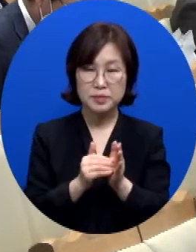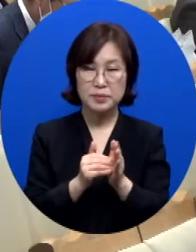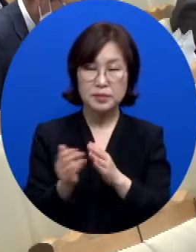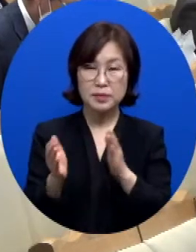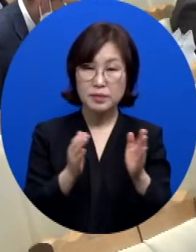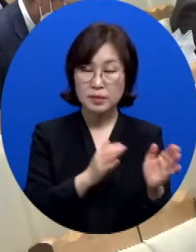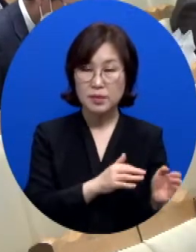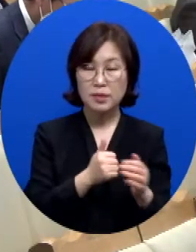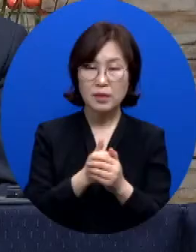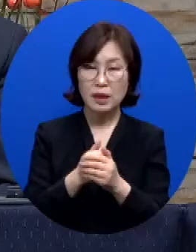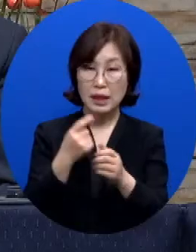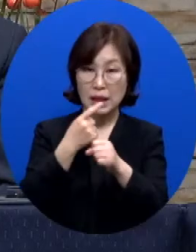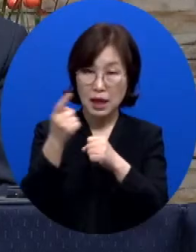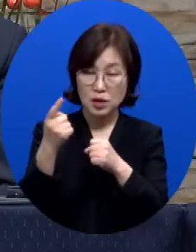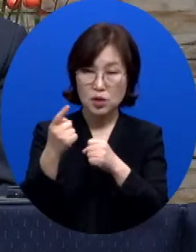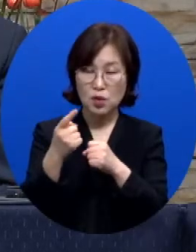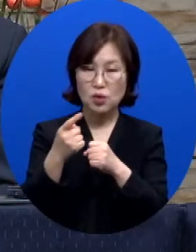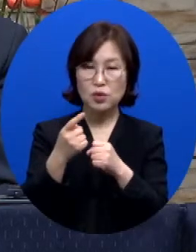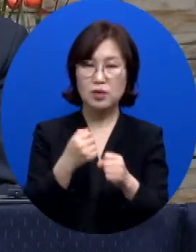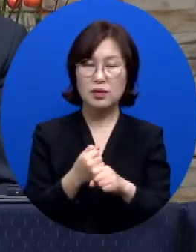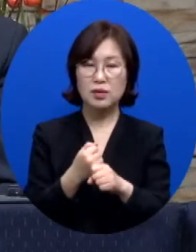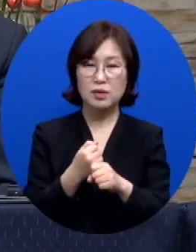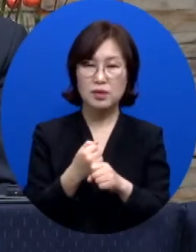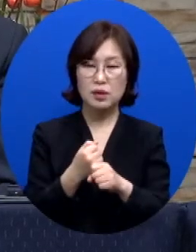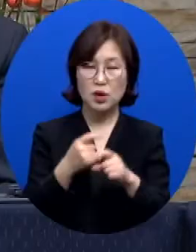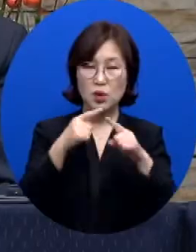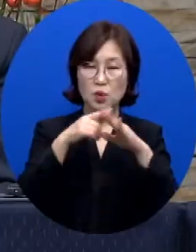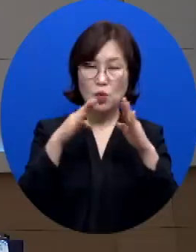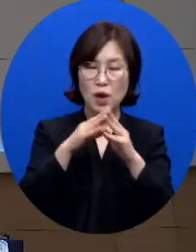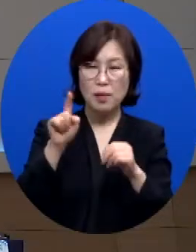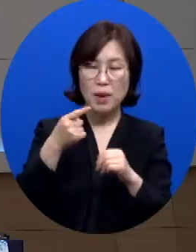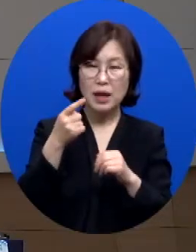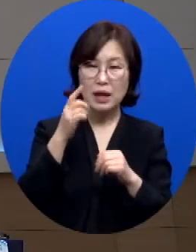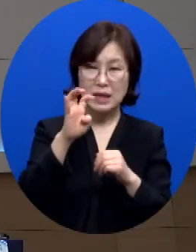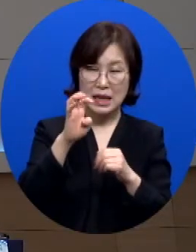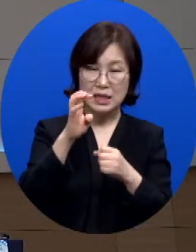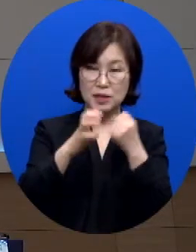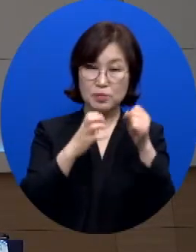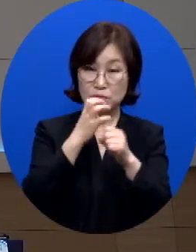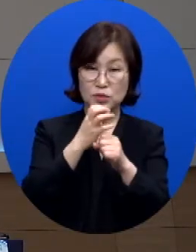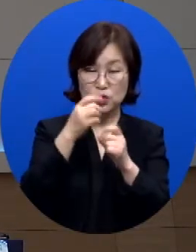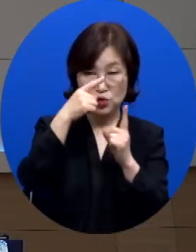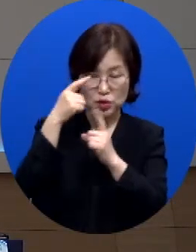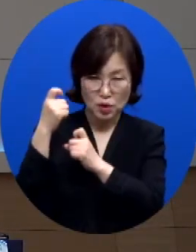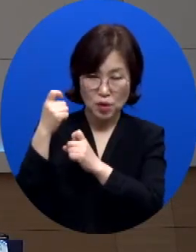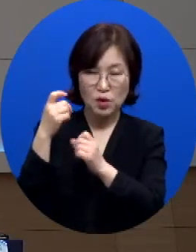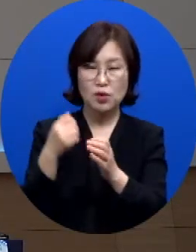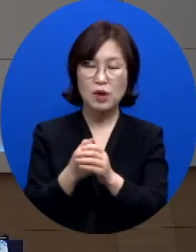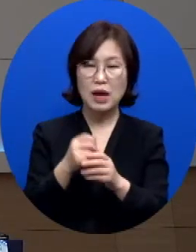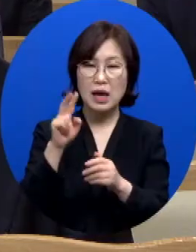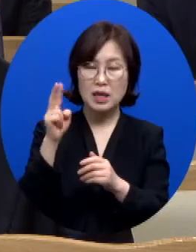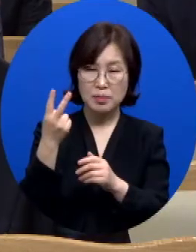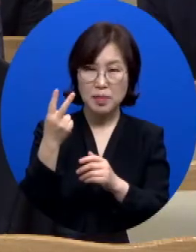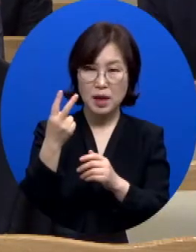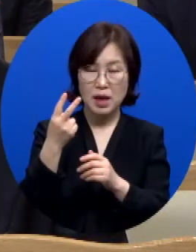한편 소래노회는 내년 소래교회 140주년과 소래노회 조직 200주년 기념사업을 준비하고 있습니다.